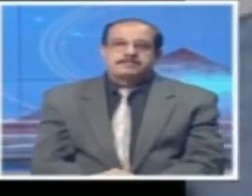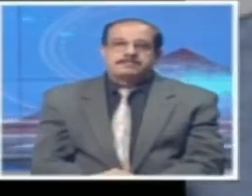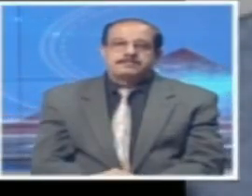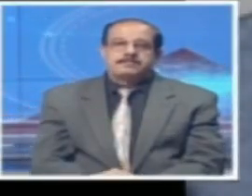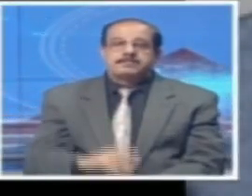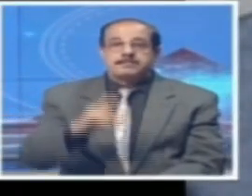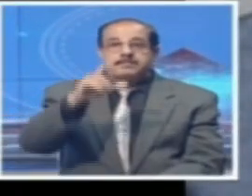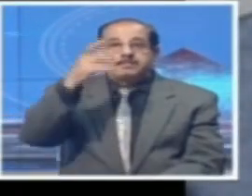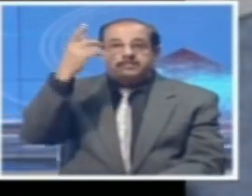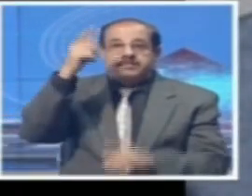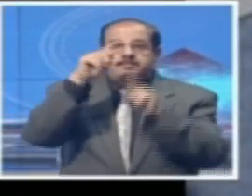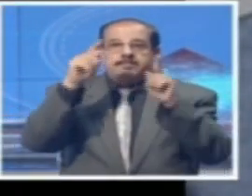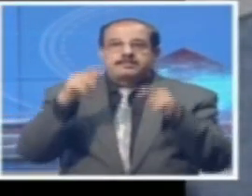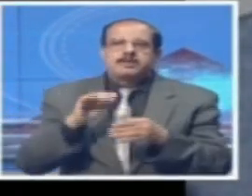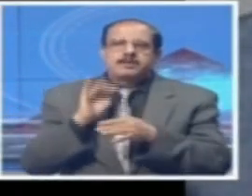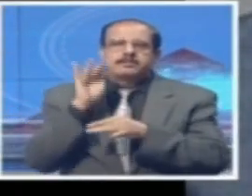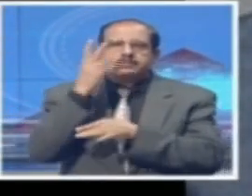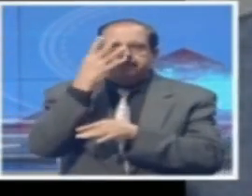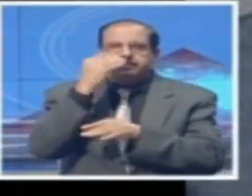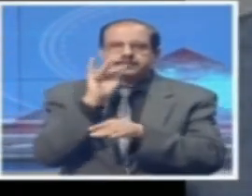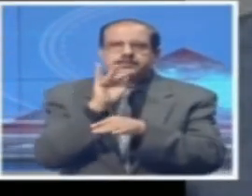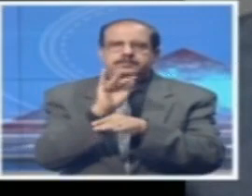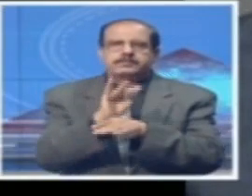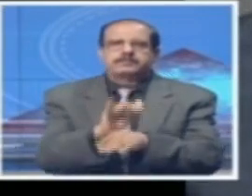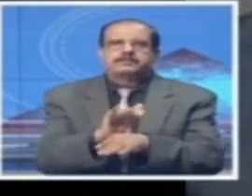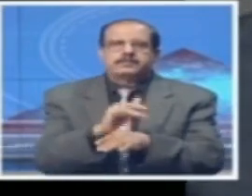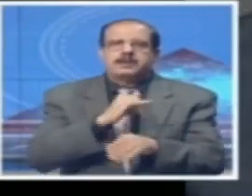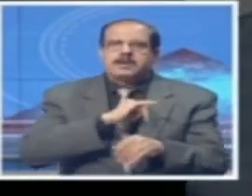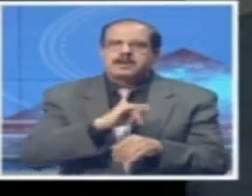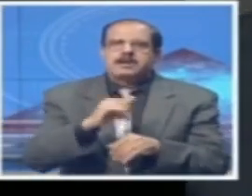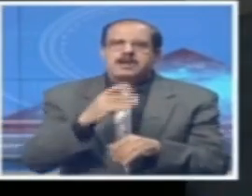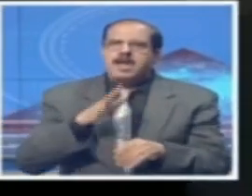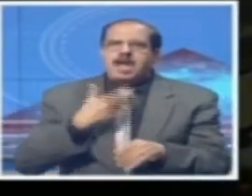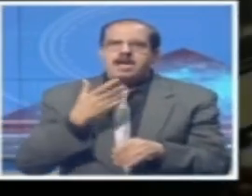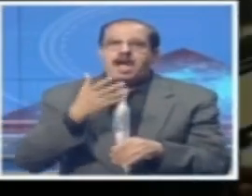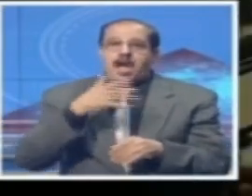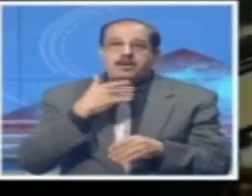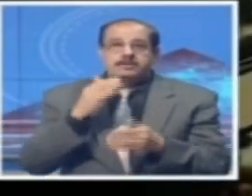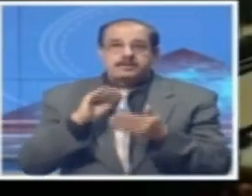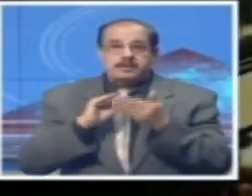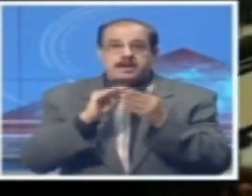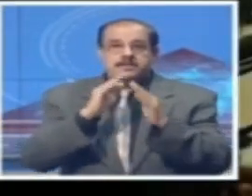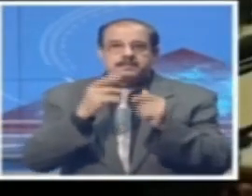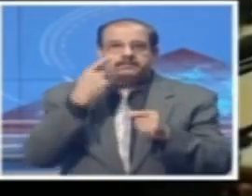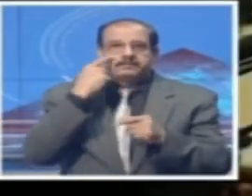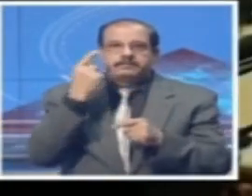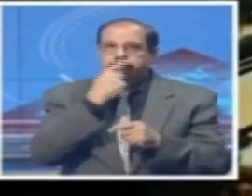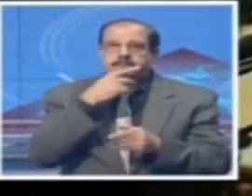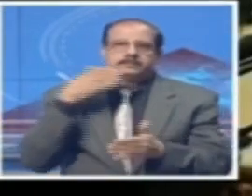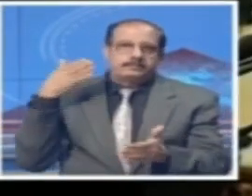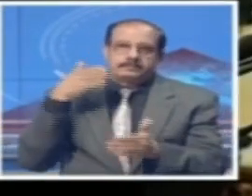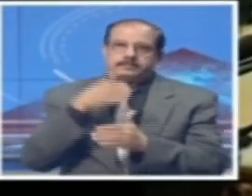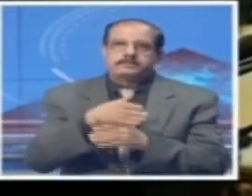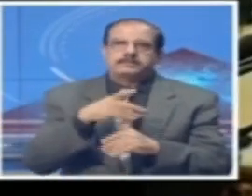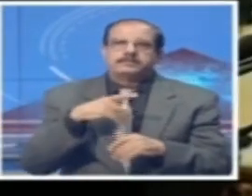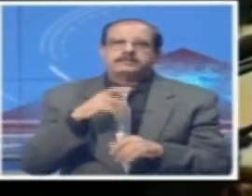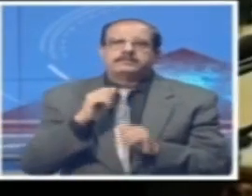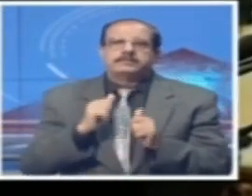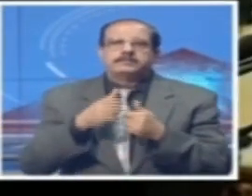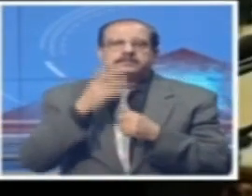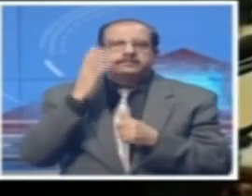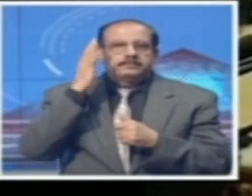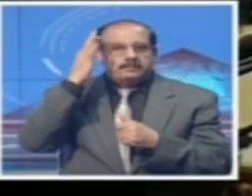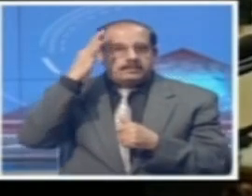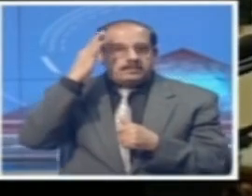نموذجا في البذل والعطاء كان دائما ما لبى نداء وطنه، لم يبخل عليه وأهله بعلمه